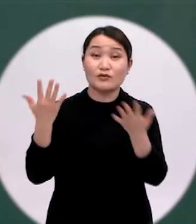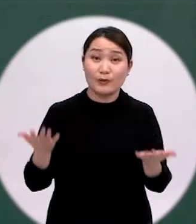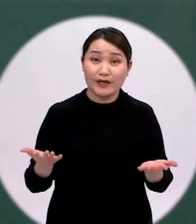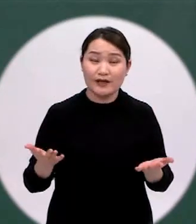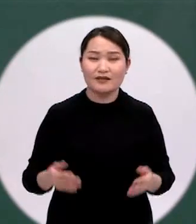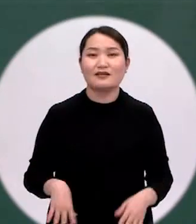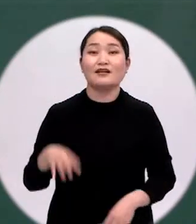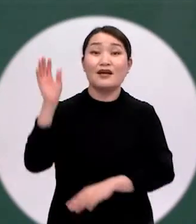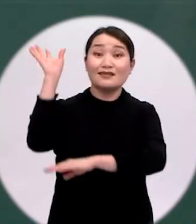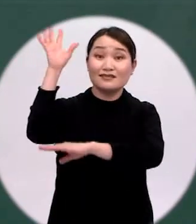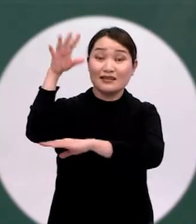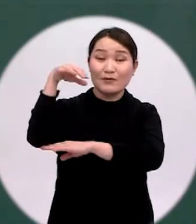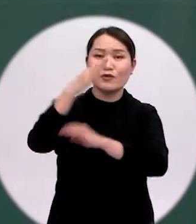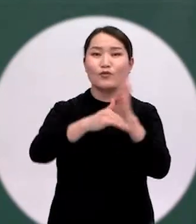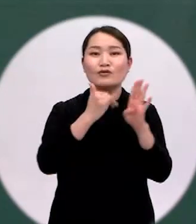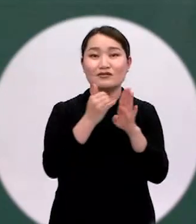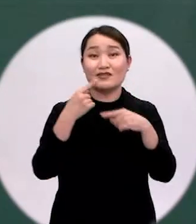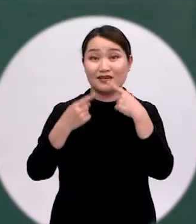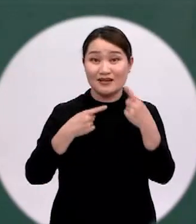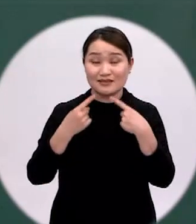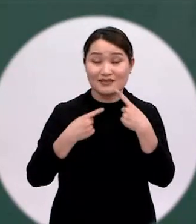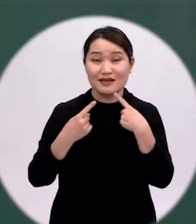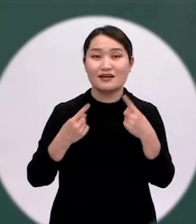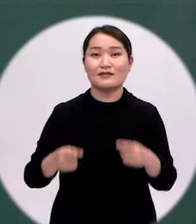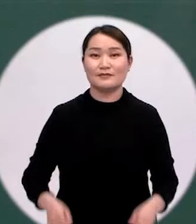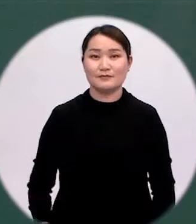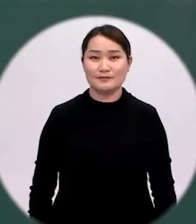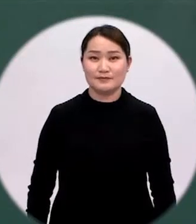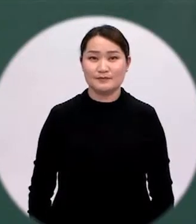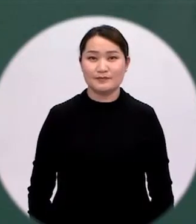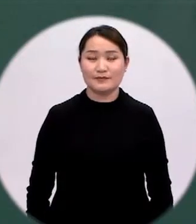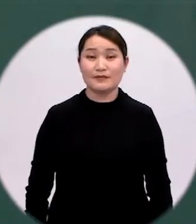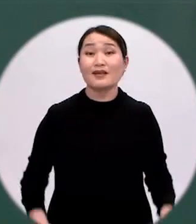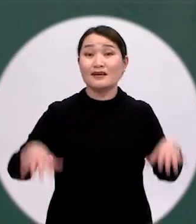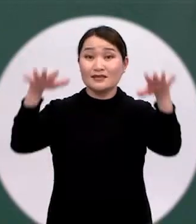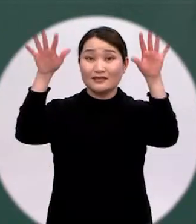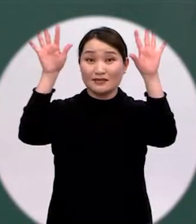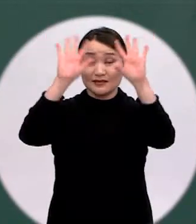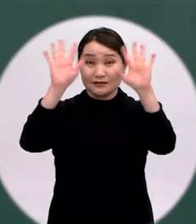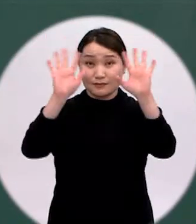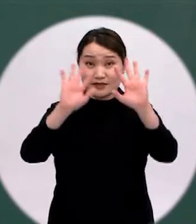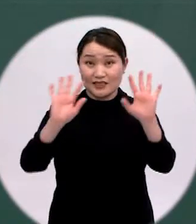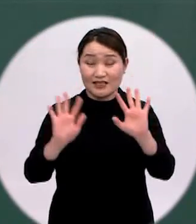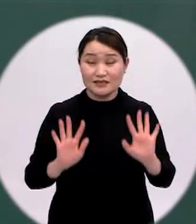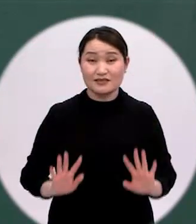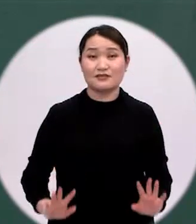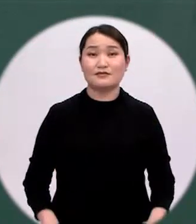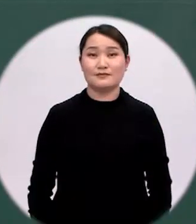бүгдээрээ намрын тухай ярилцгаана. Дараагийн хэсэгт цасан ширхгийг төрсөлсөн